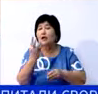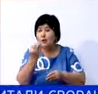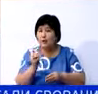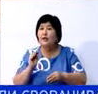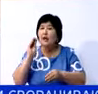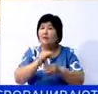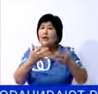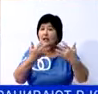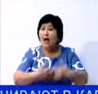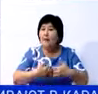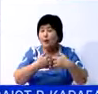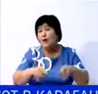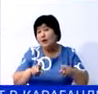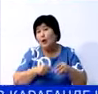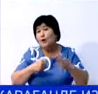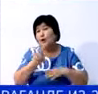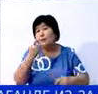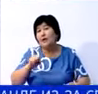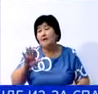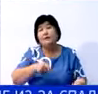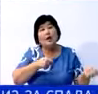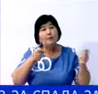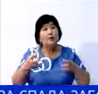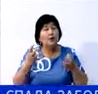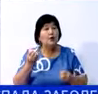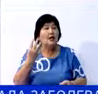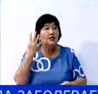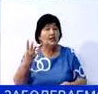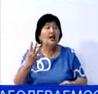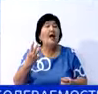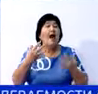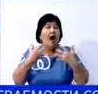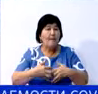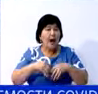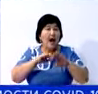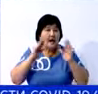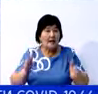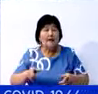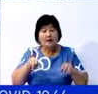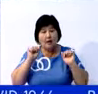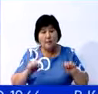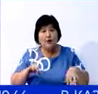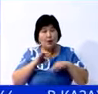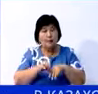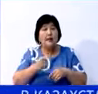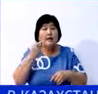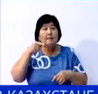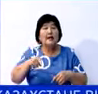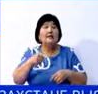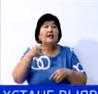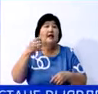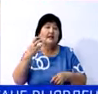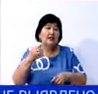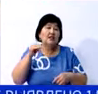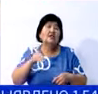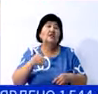дополнительным оборудованием. Так, до 1 августа прибудут еще 4 ПТР-аппарата. Это даст возможность проводить 1500 тестов в